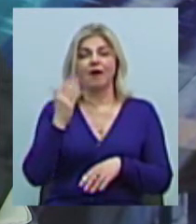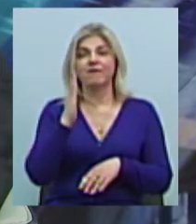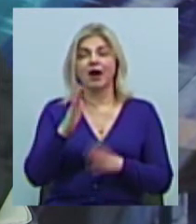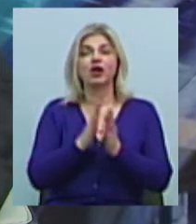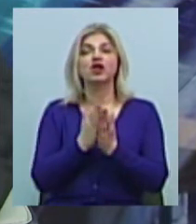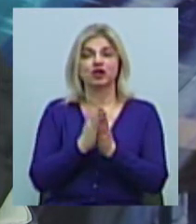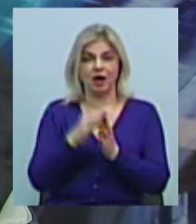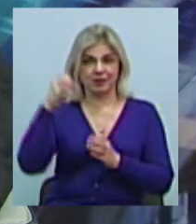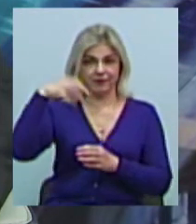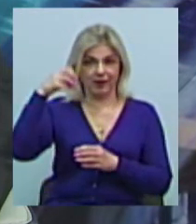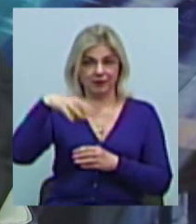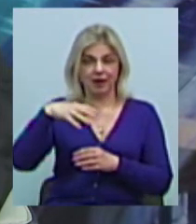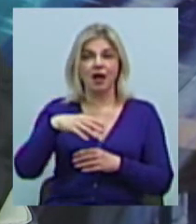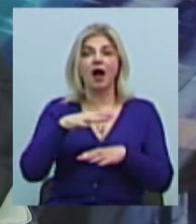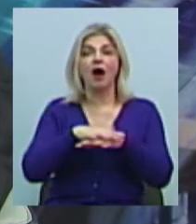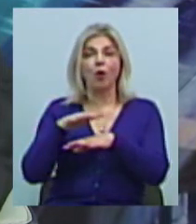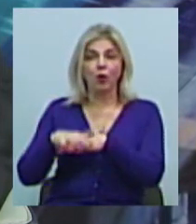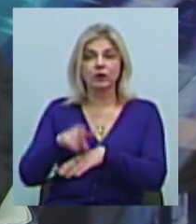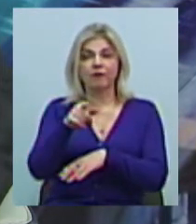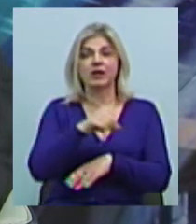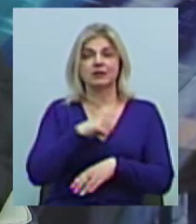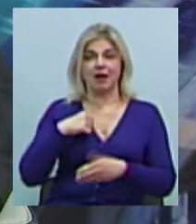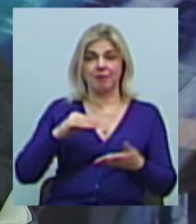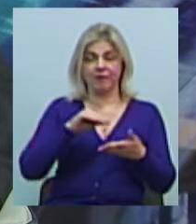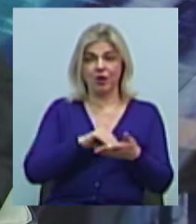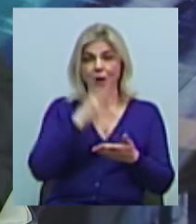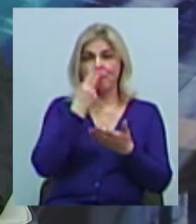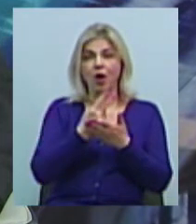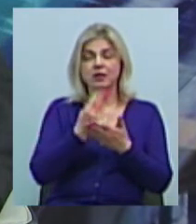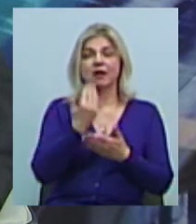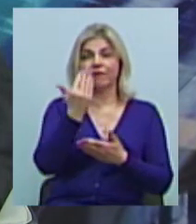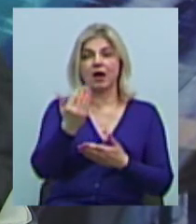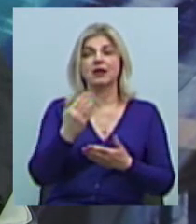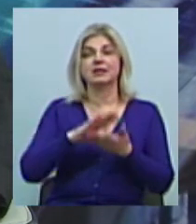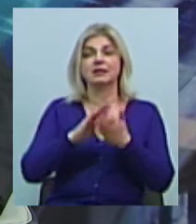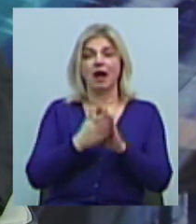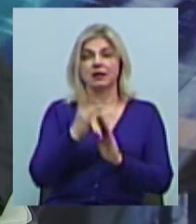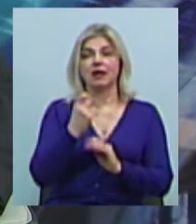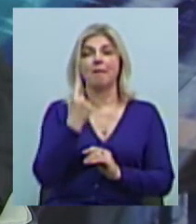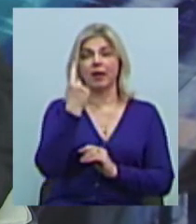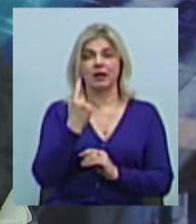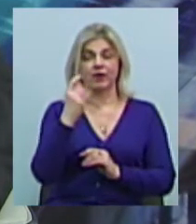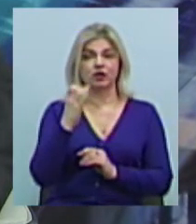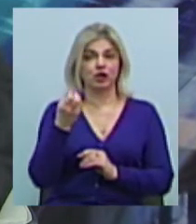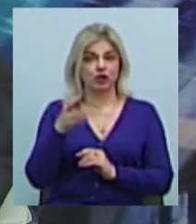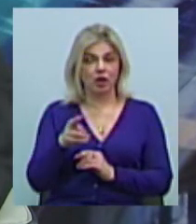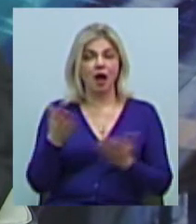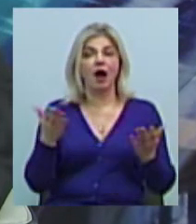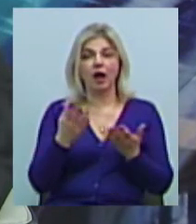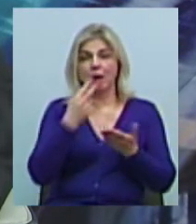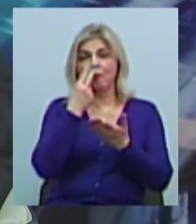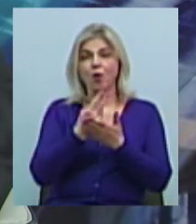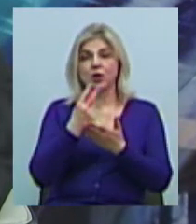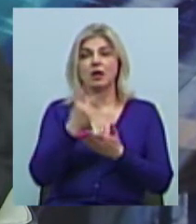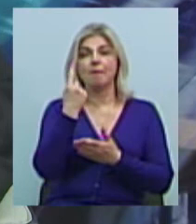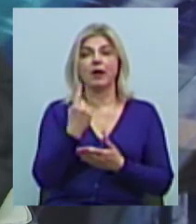книжках. Тобто в рахунки ви самі будете зазначати, які покази у вас були станом на 1 січня, які покази станом на